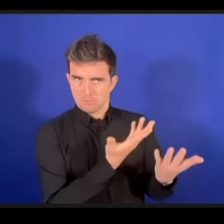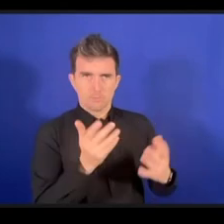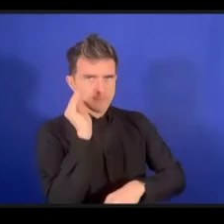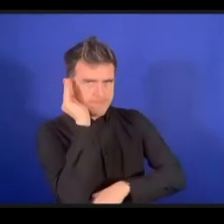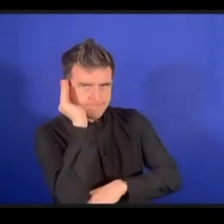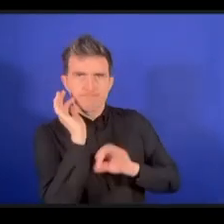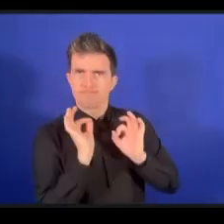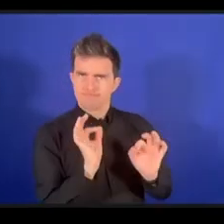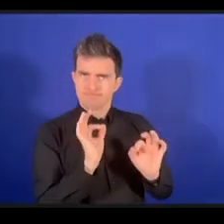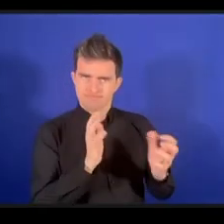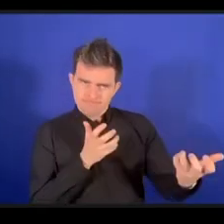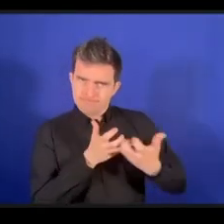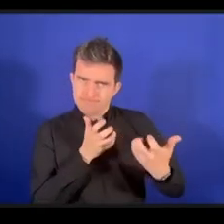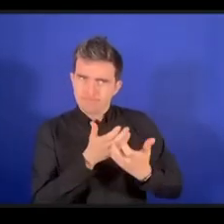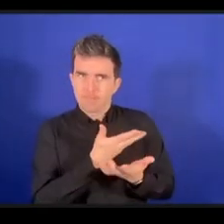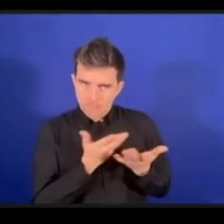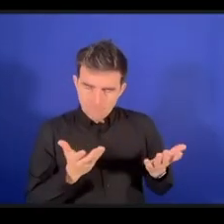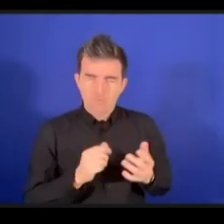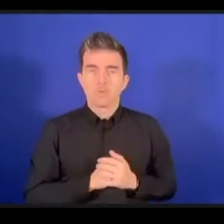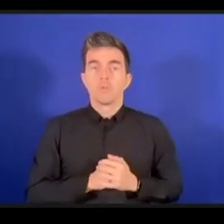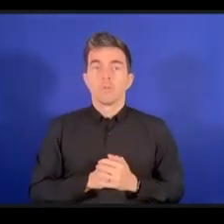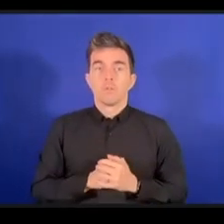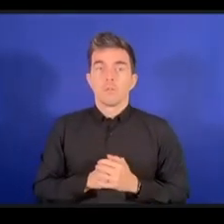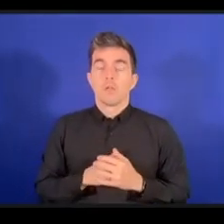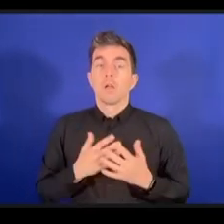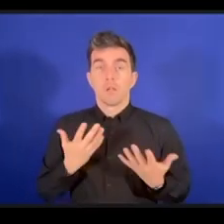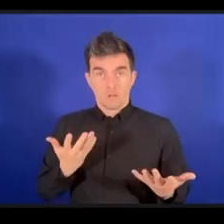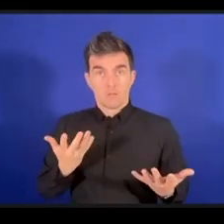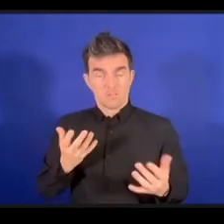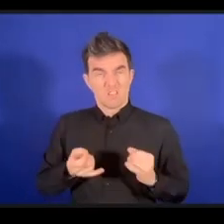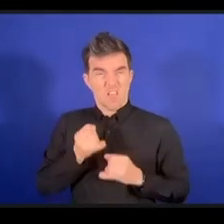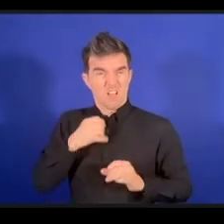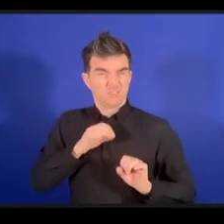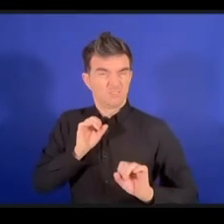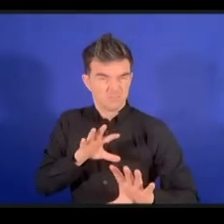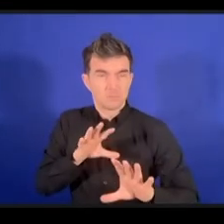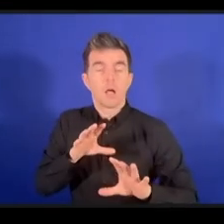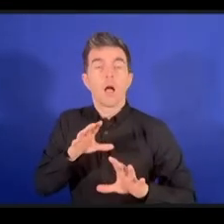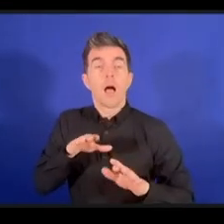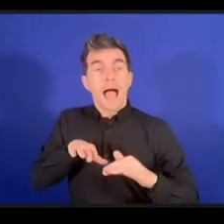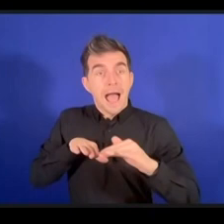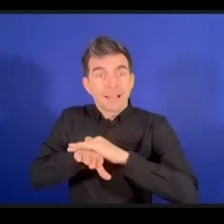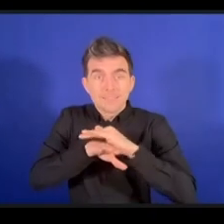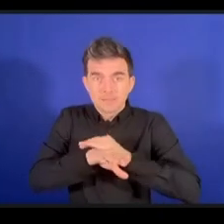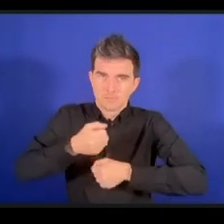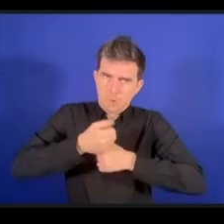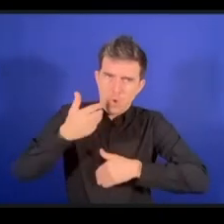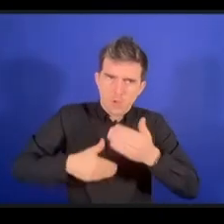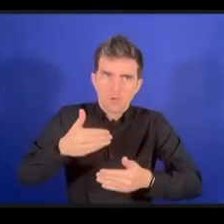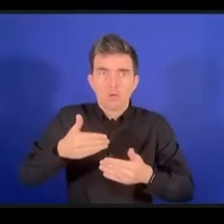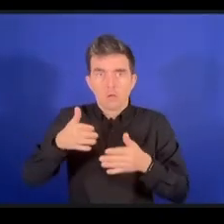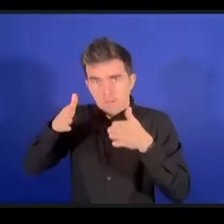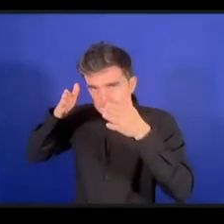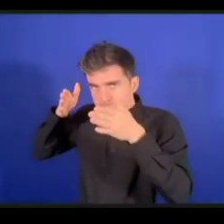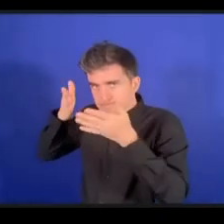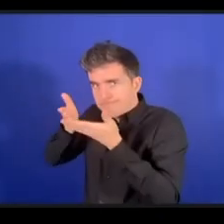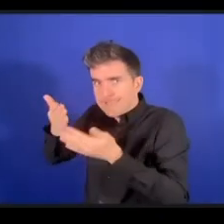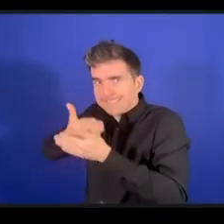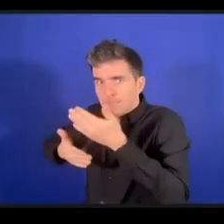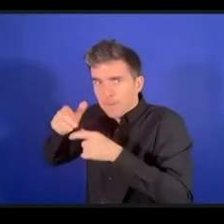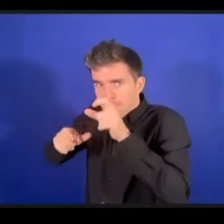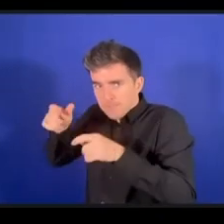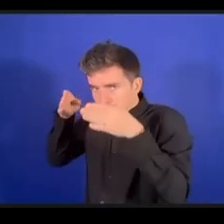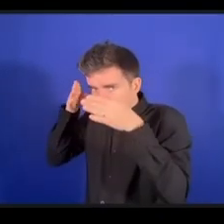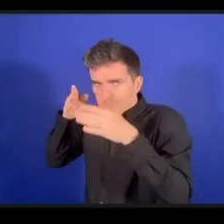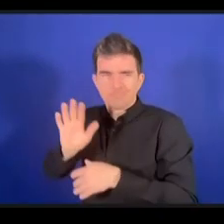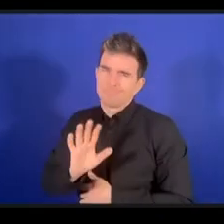是说只是针对这个残疾人的残障人，因为人口老龄化是一个趋势，所以